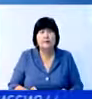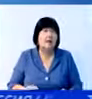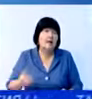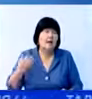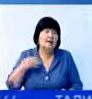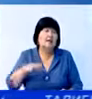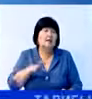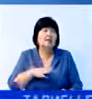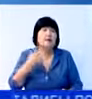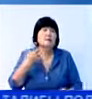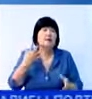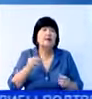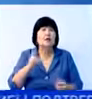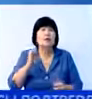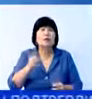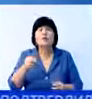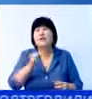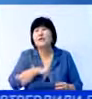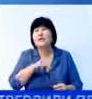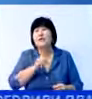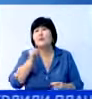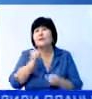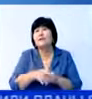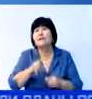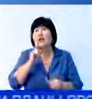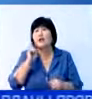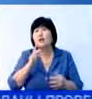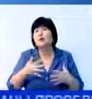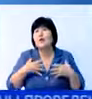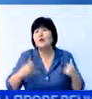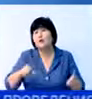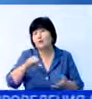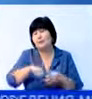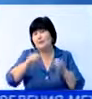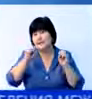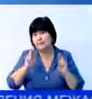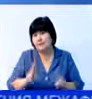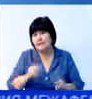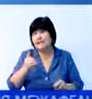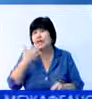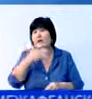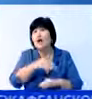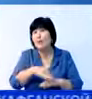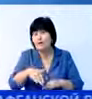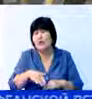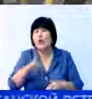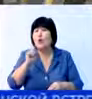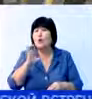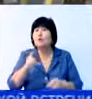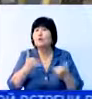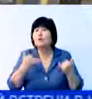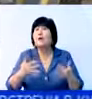Казларде проходит 5-дневный курс для сотрудников центров молодежного здоровья с участием специалистов из-за рубежа. Курс